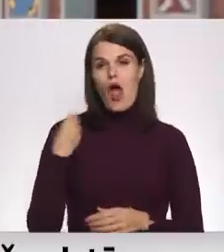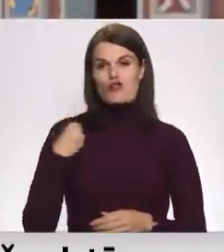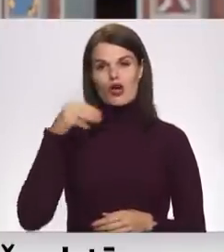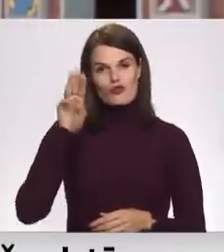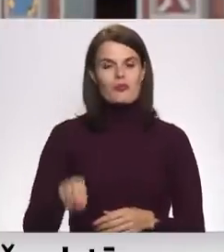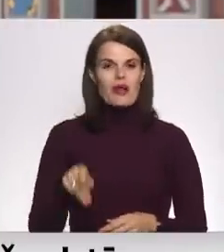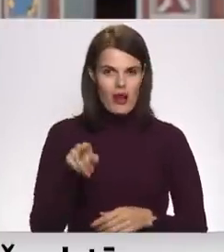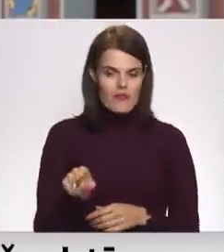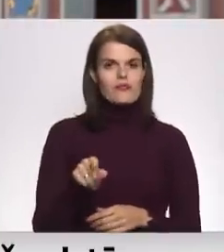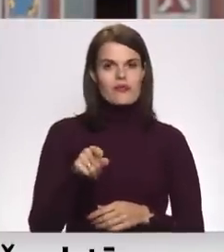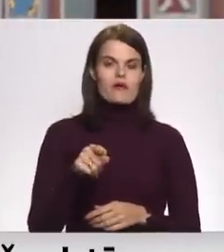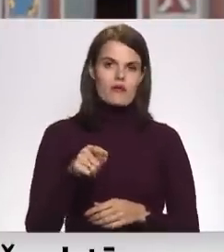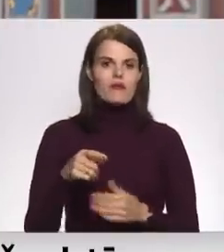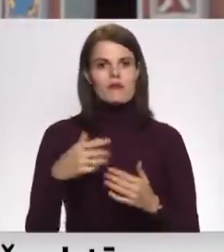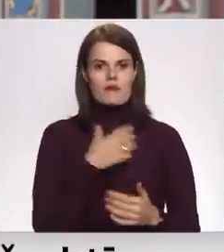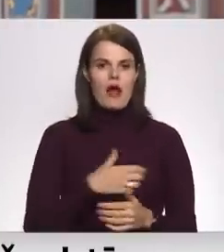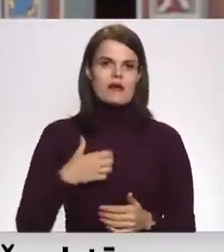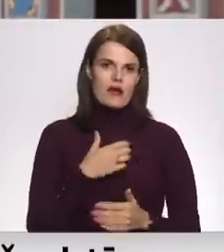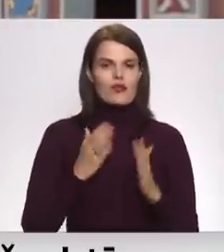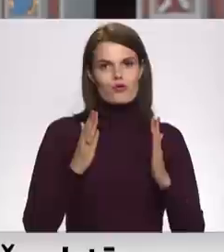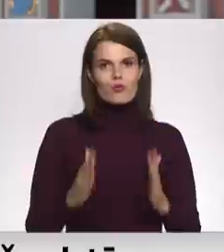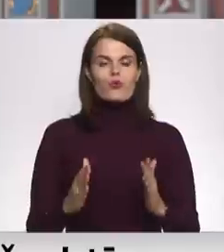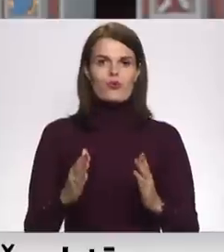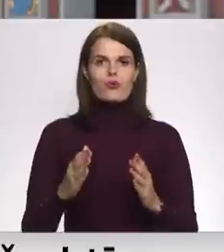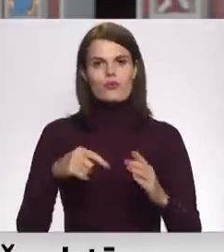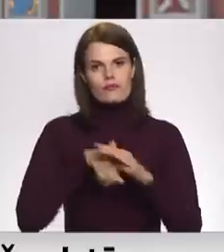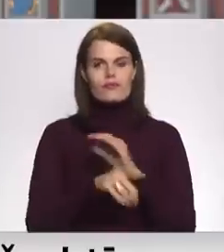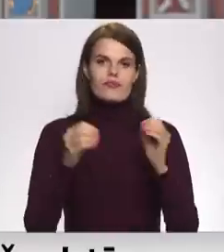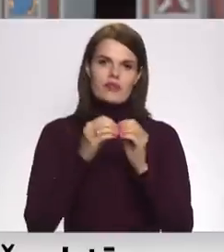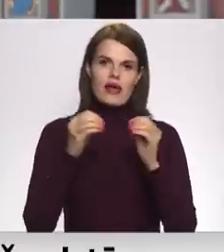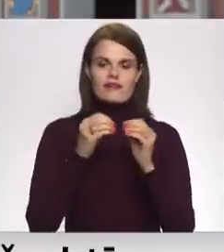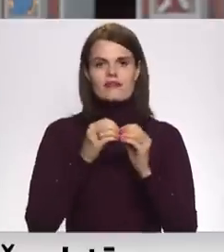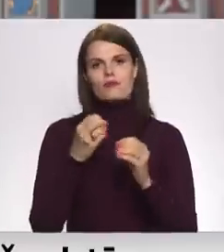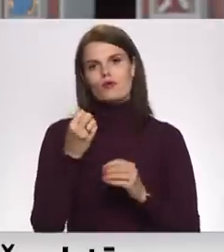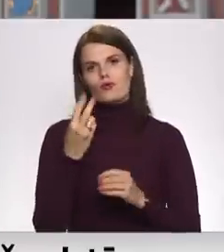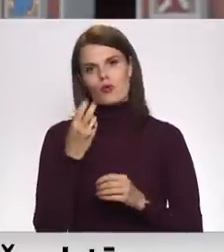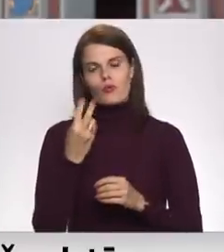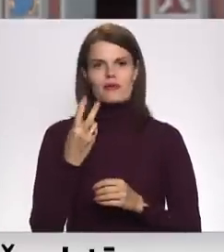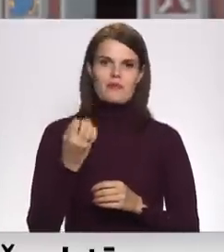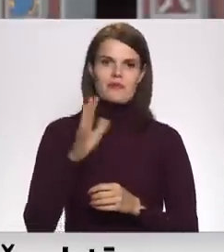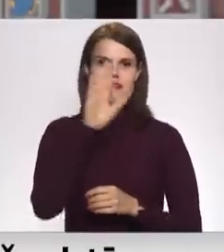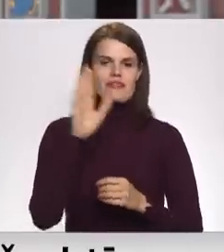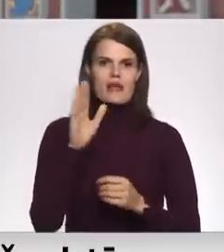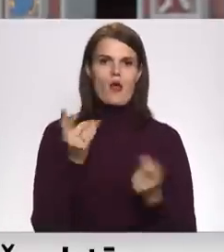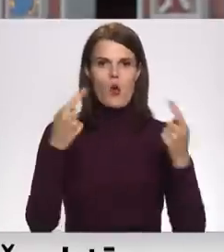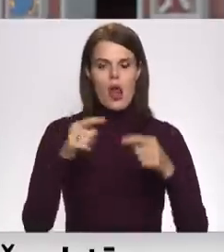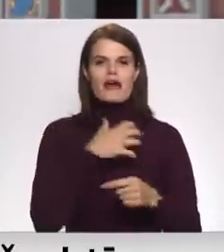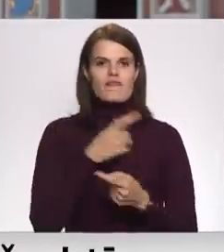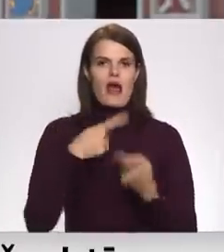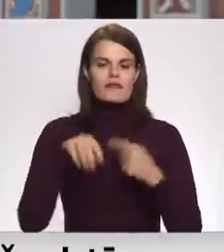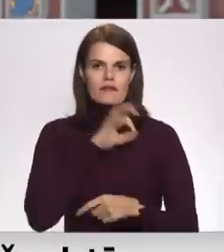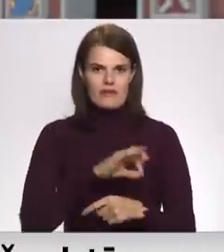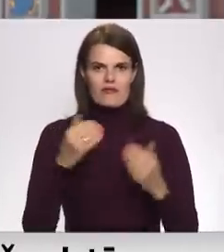būtu jāatmaksājās, teiksim, 10, 12, maksimums 15 dienu laikā. Ja tas ir tā kā tagad